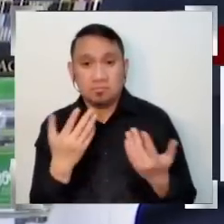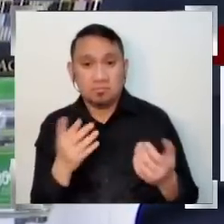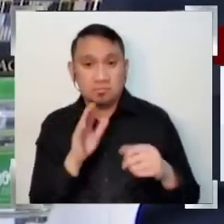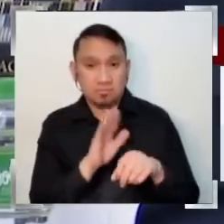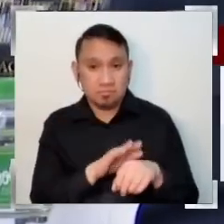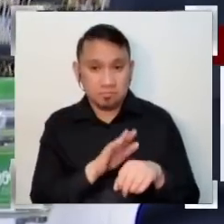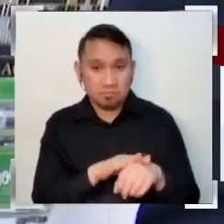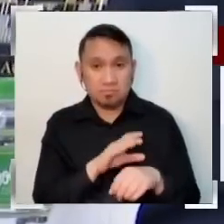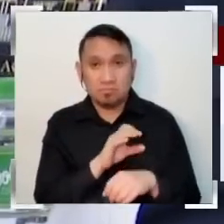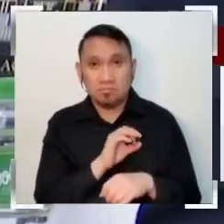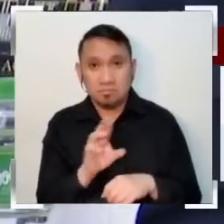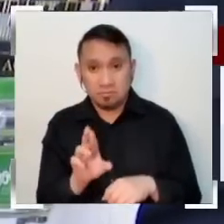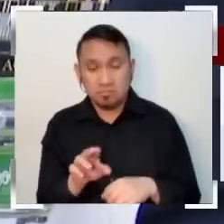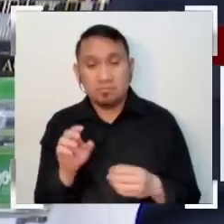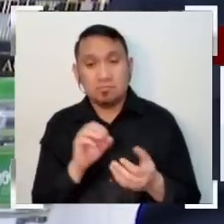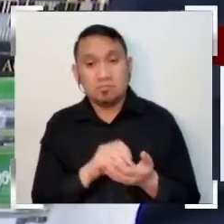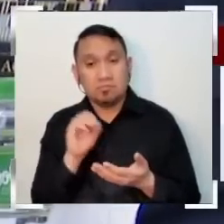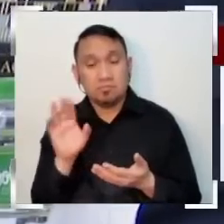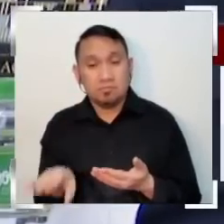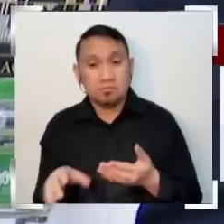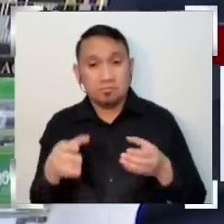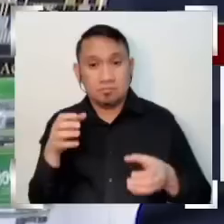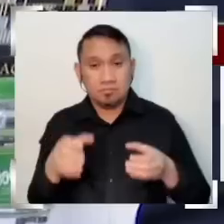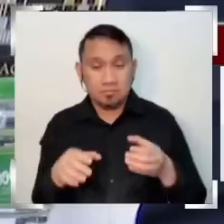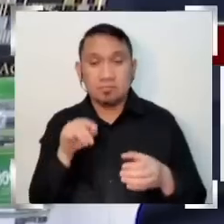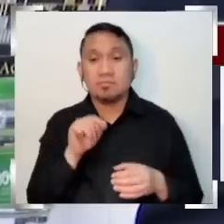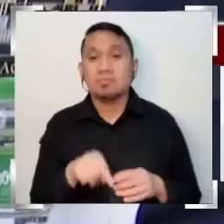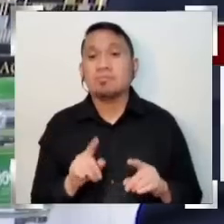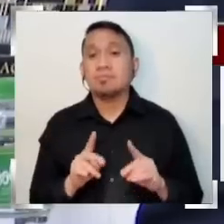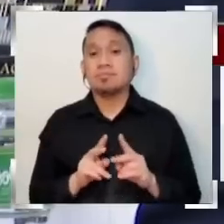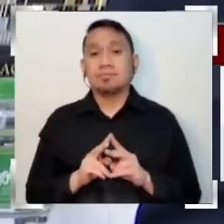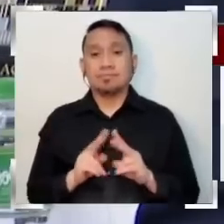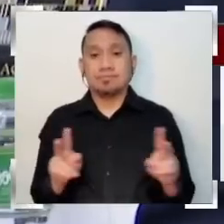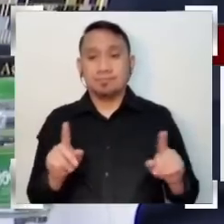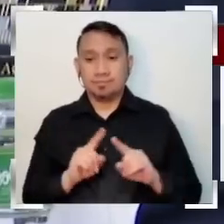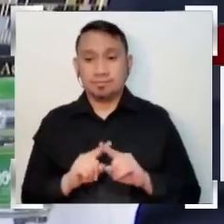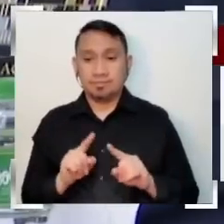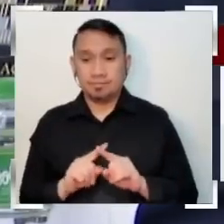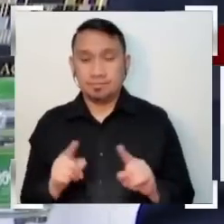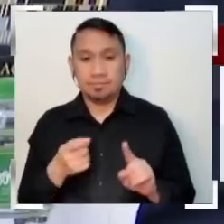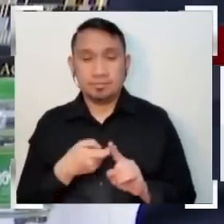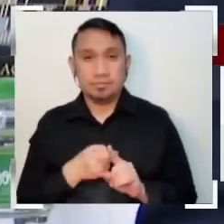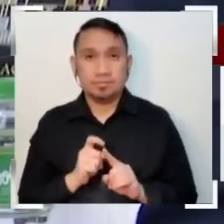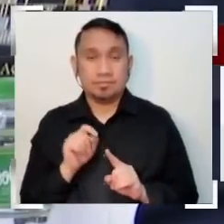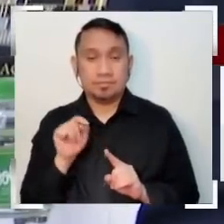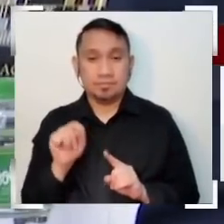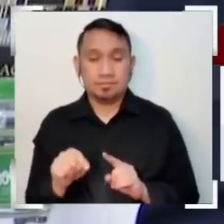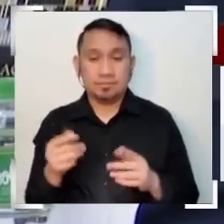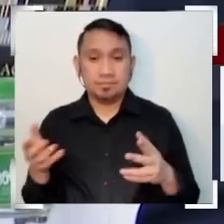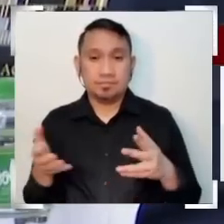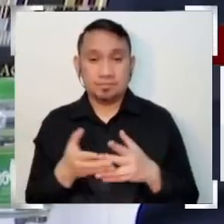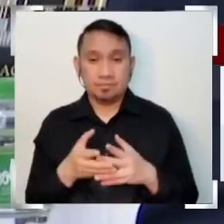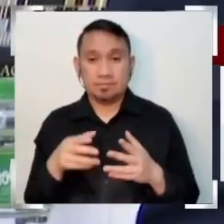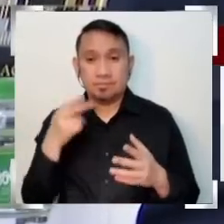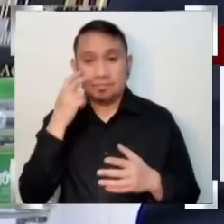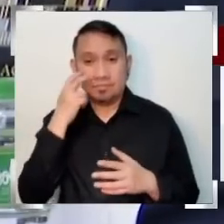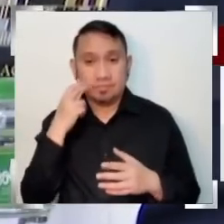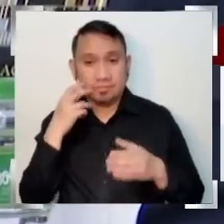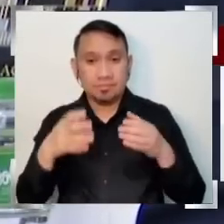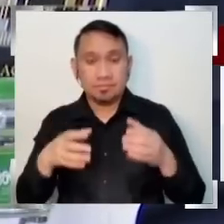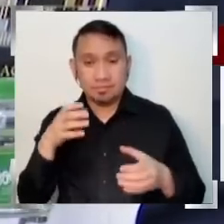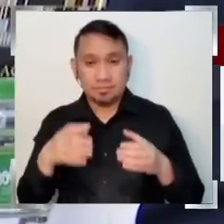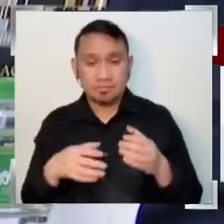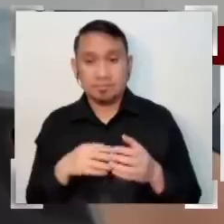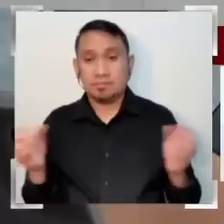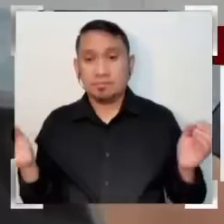yung kaso mismo. Ito ay iba doon sa naisampang ng criminal cases doon sa Office of